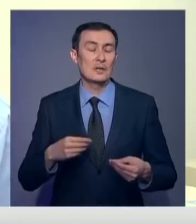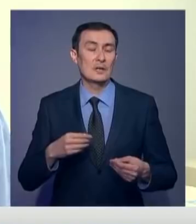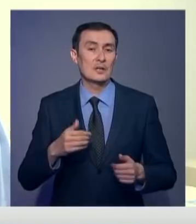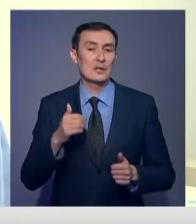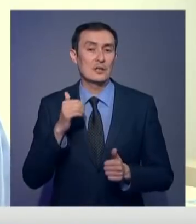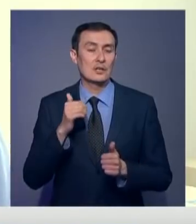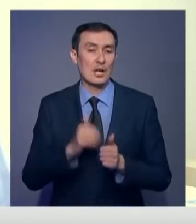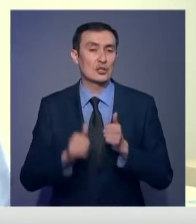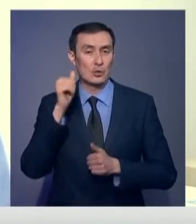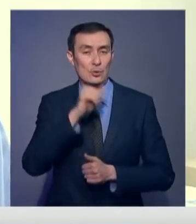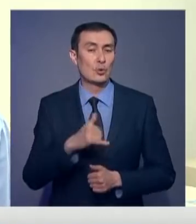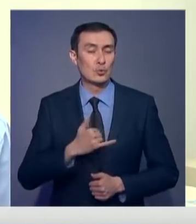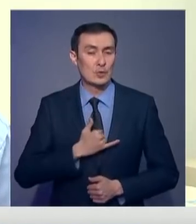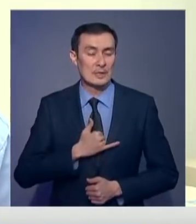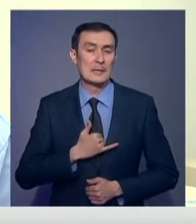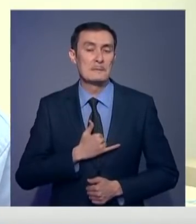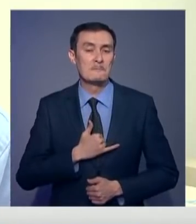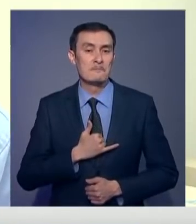года у нас